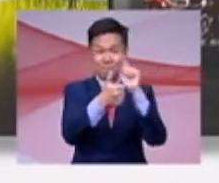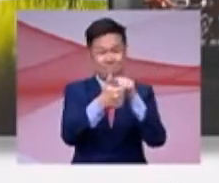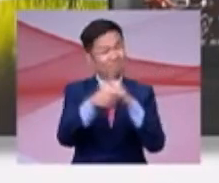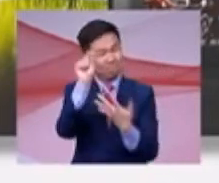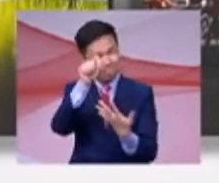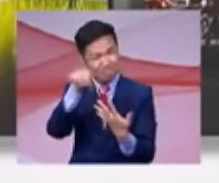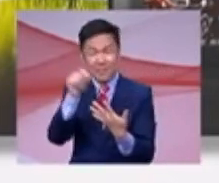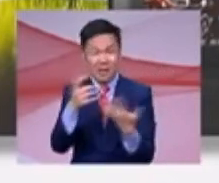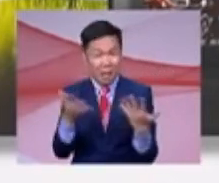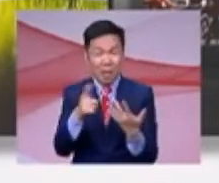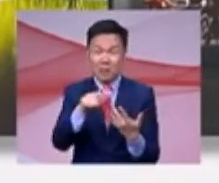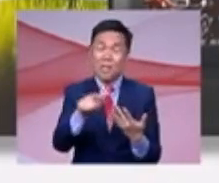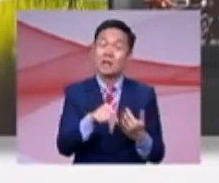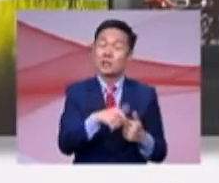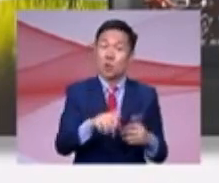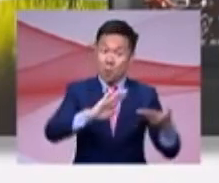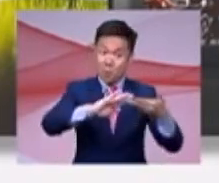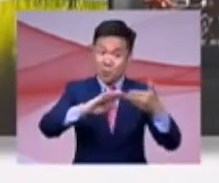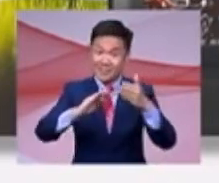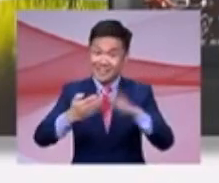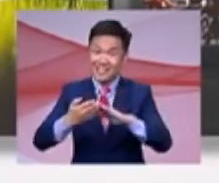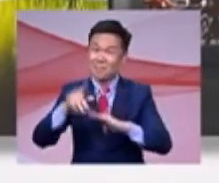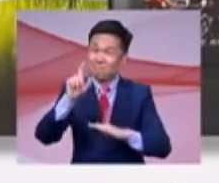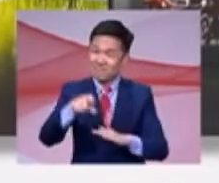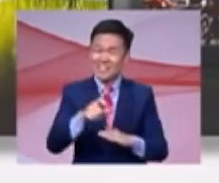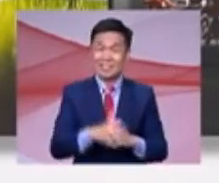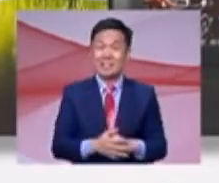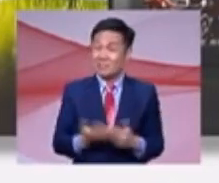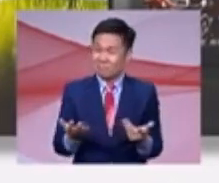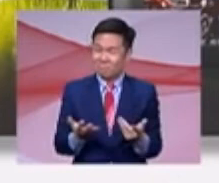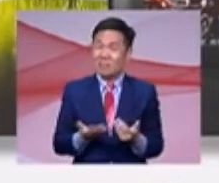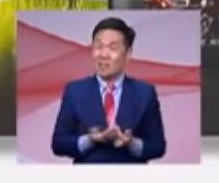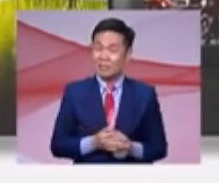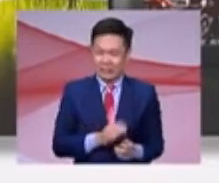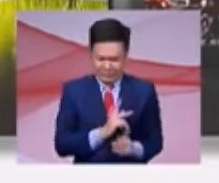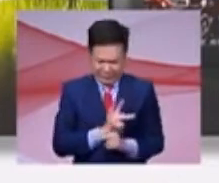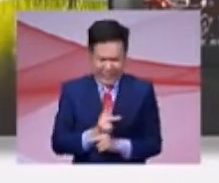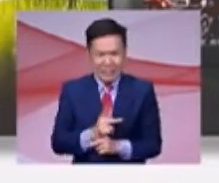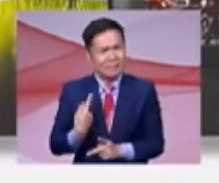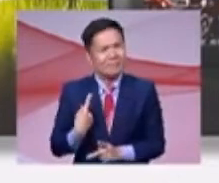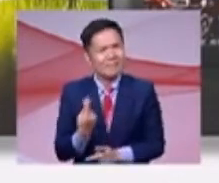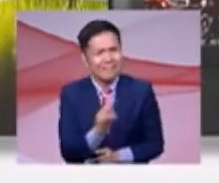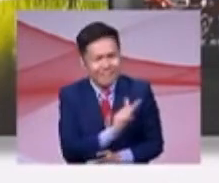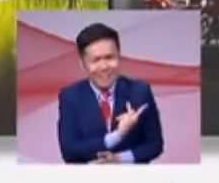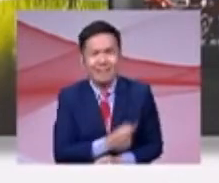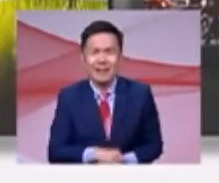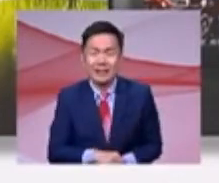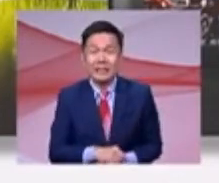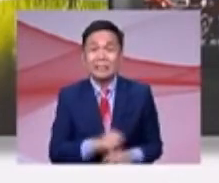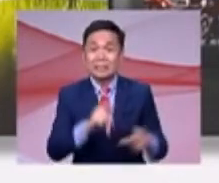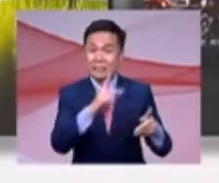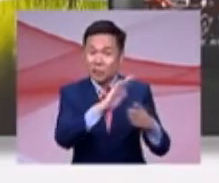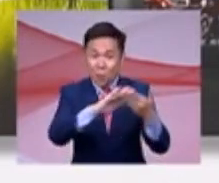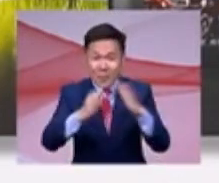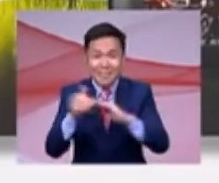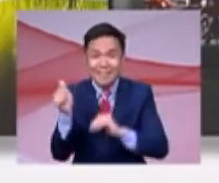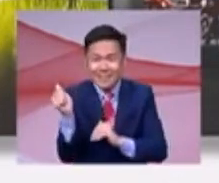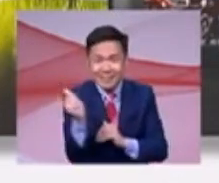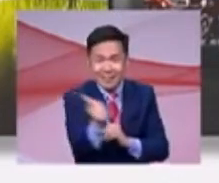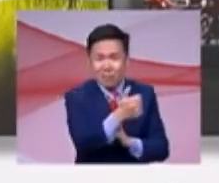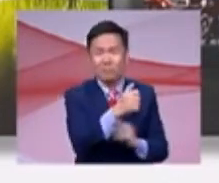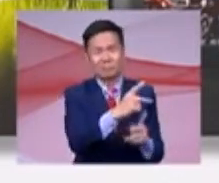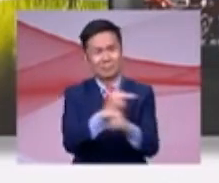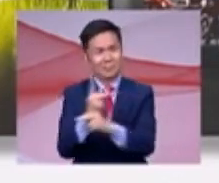memperkasakan komuniti untuk mengambil tindakan sendiri. Berarti kita kena jaga kita, kita kena jaga komuniti kita dan keluarga